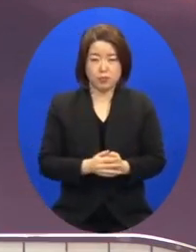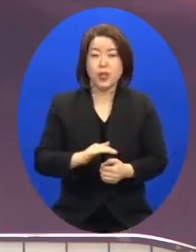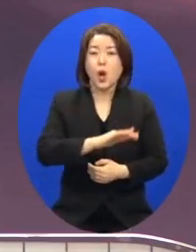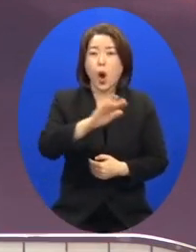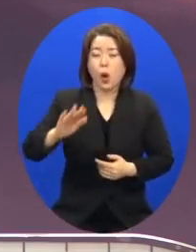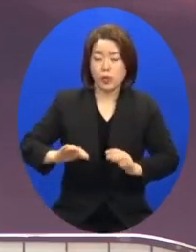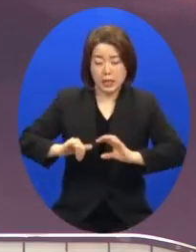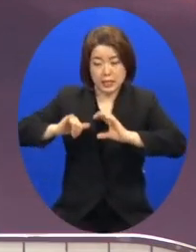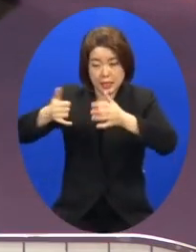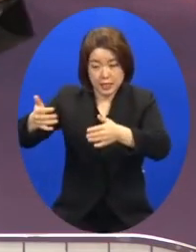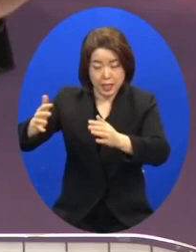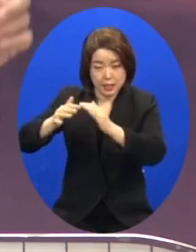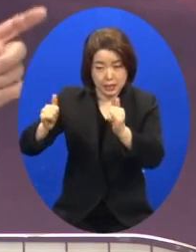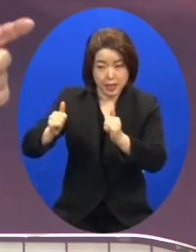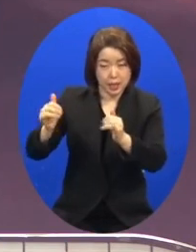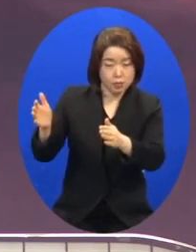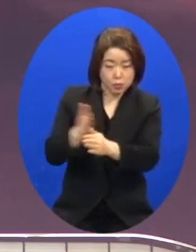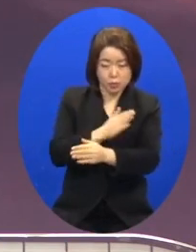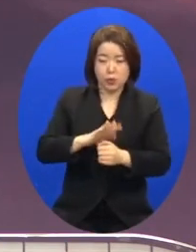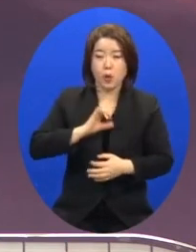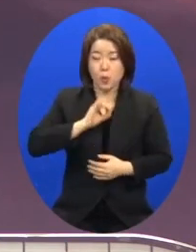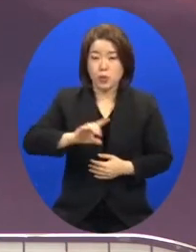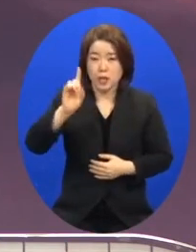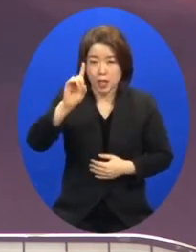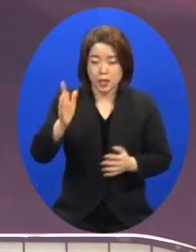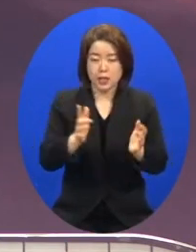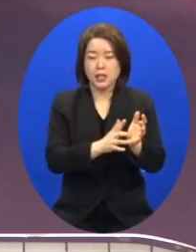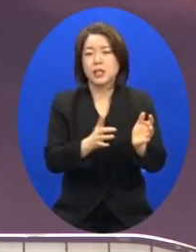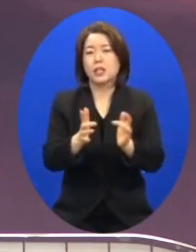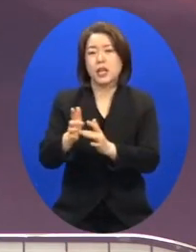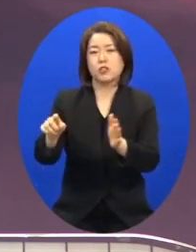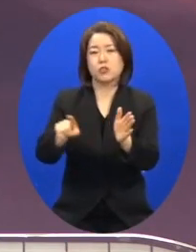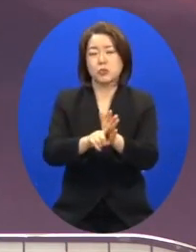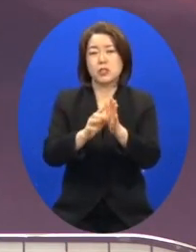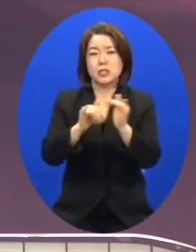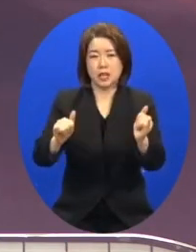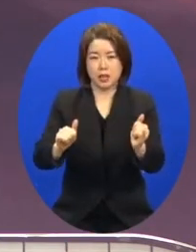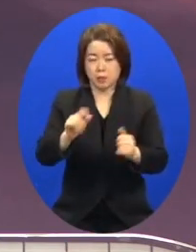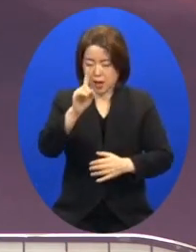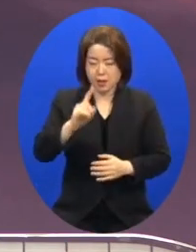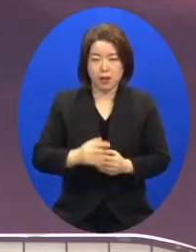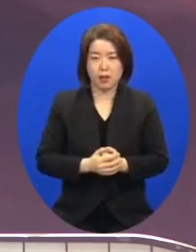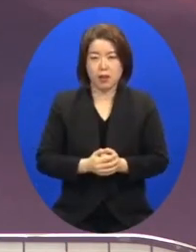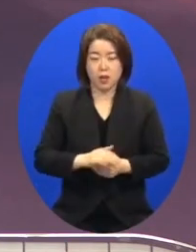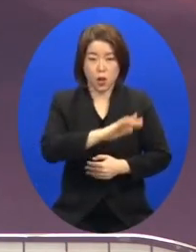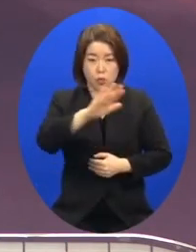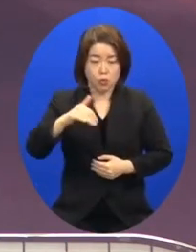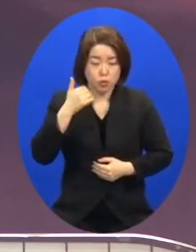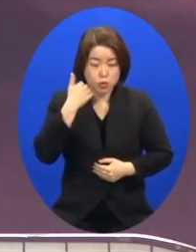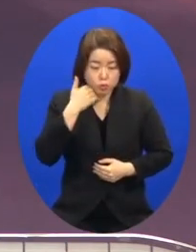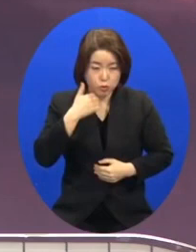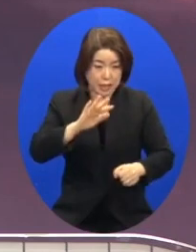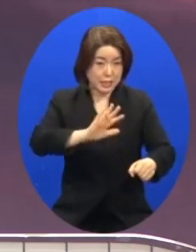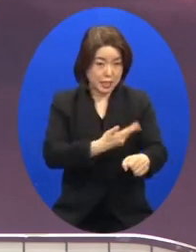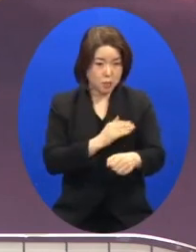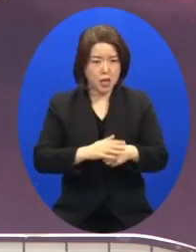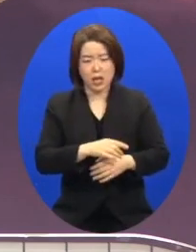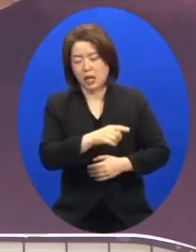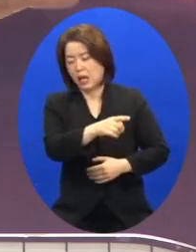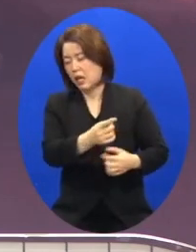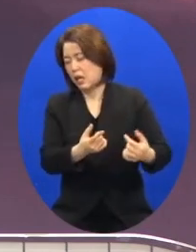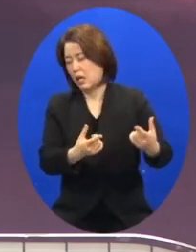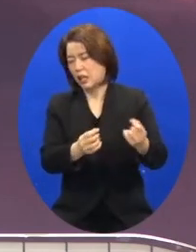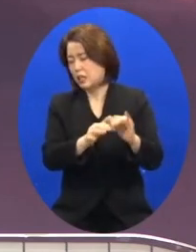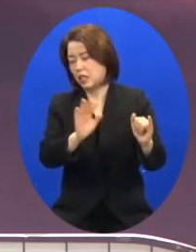세상 사람들에게 오직 이름이 안 합니다 예수 믿는 사람 우리 중에 누가 잘못하면 아오 나는 그 사람하고 같은